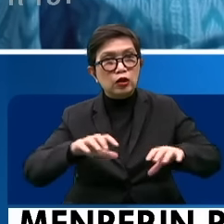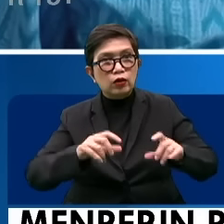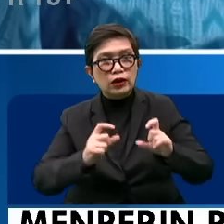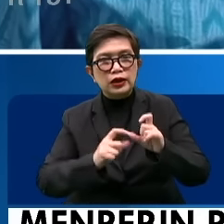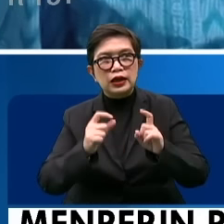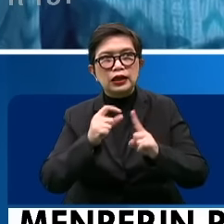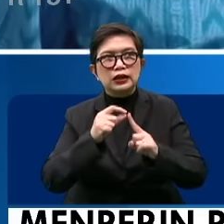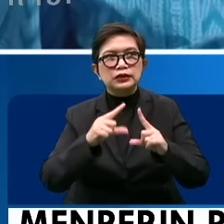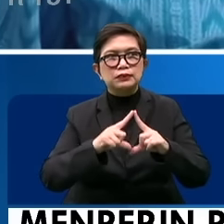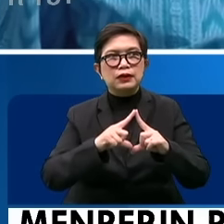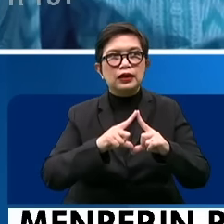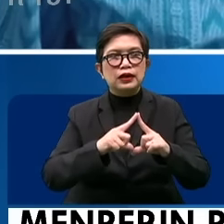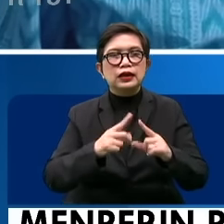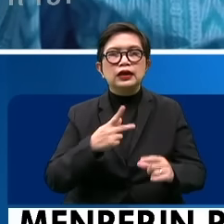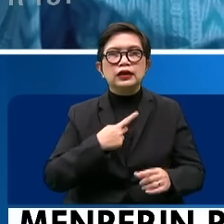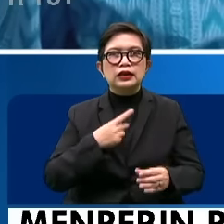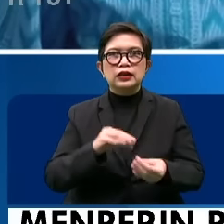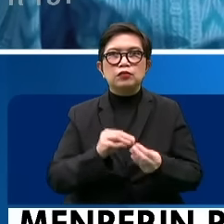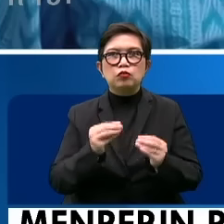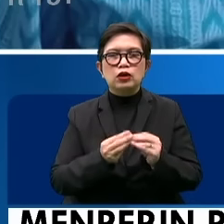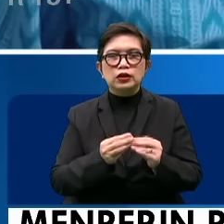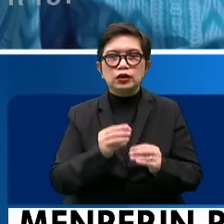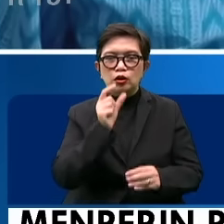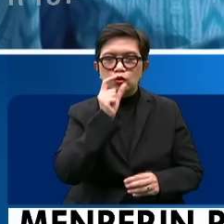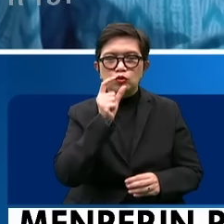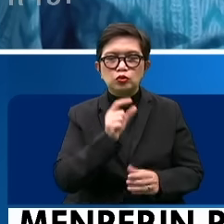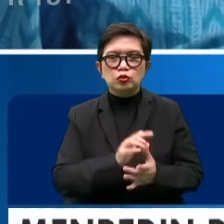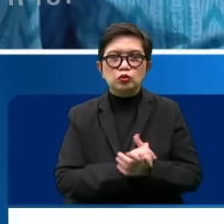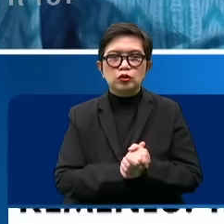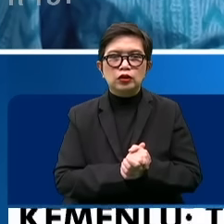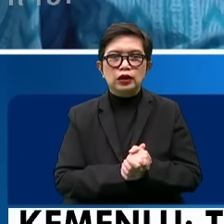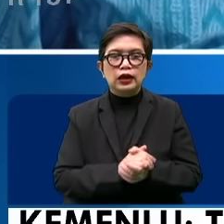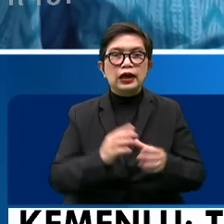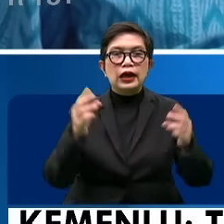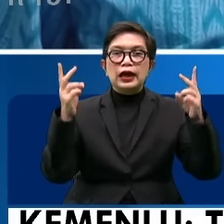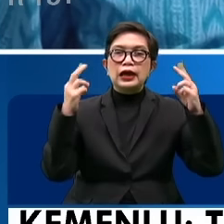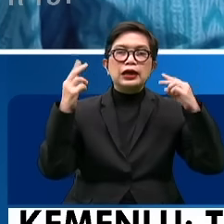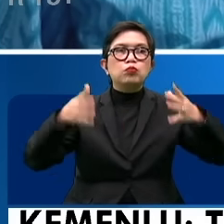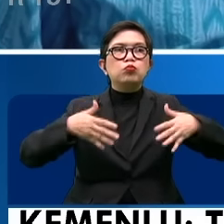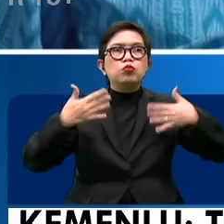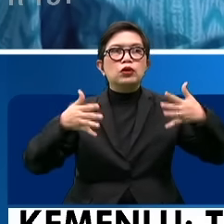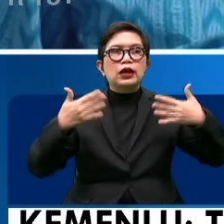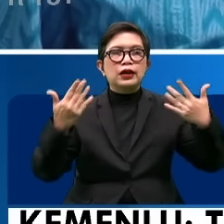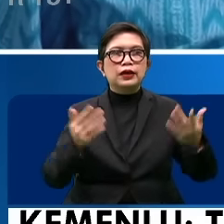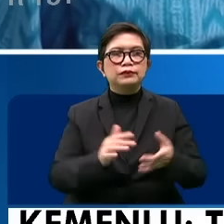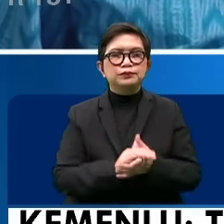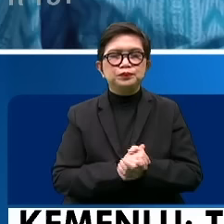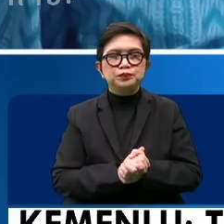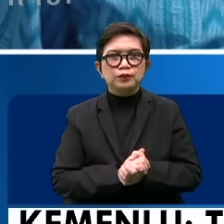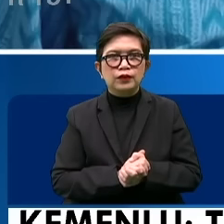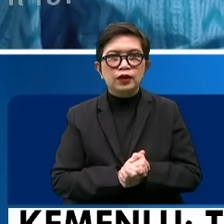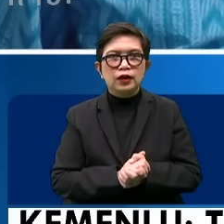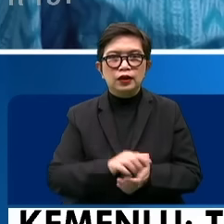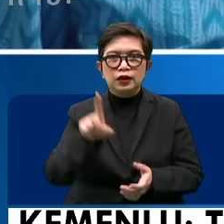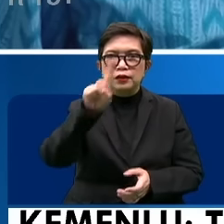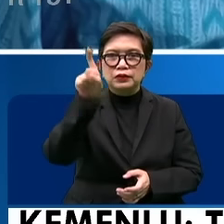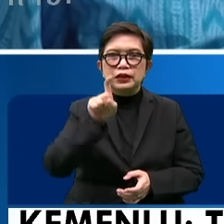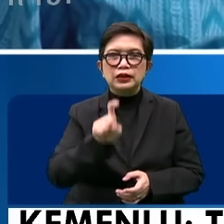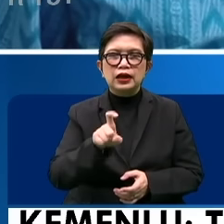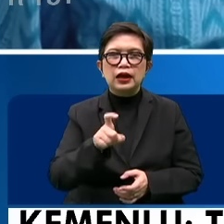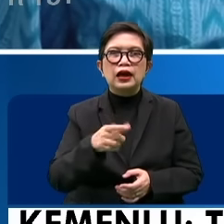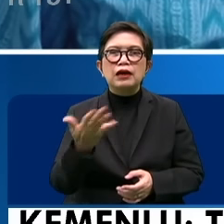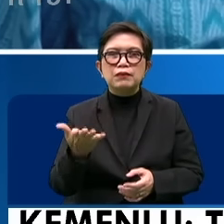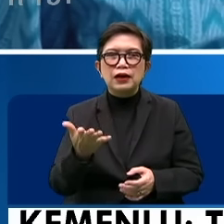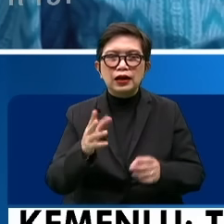akan kami susun adalah untuk hiburan. Karena menurut kami, tentu pertanyaannya banyak ya, Mas. Pertama, kajian apa sih yang